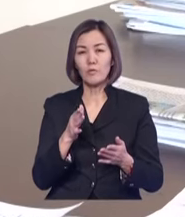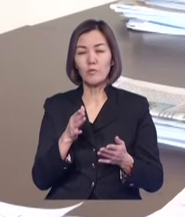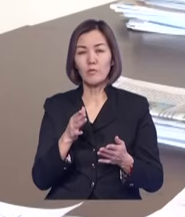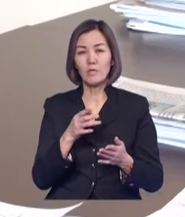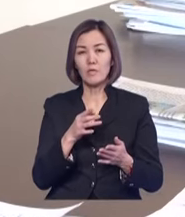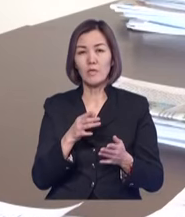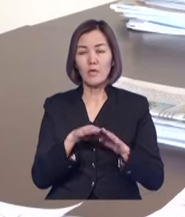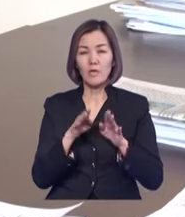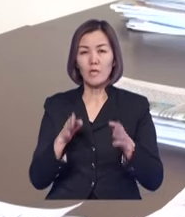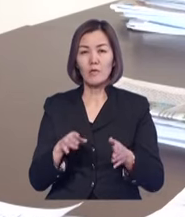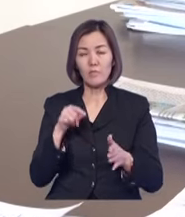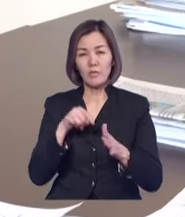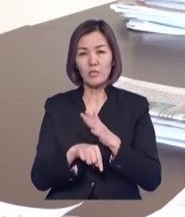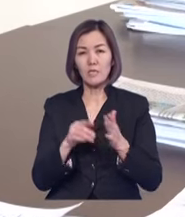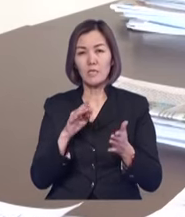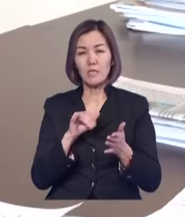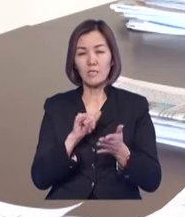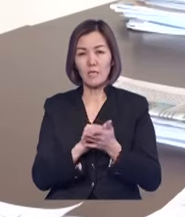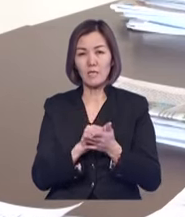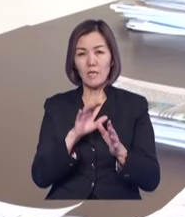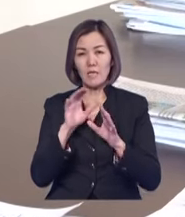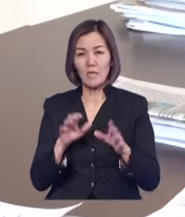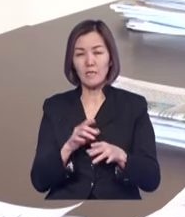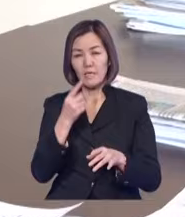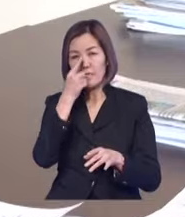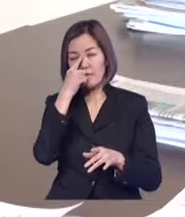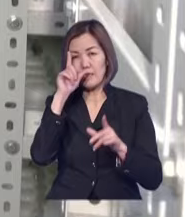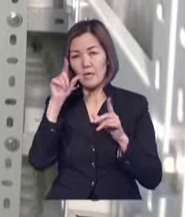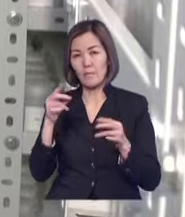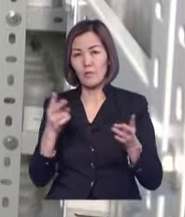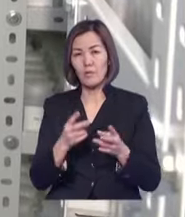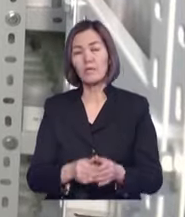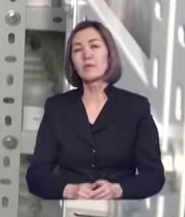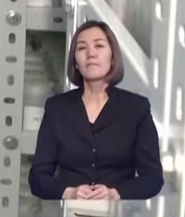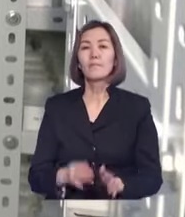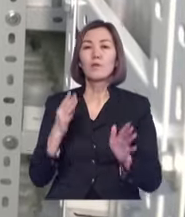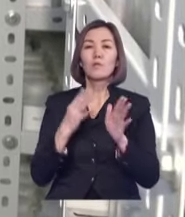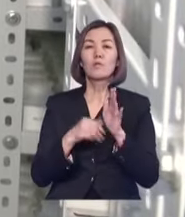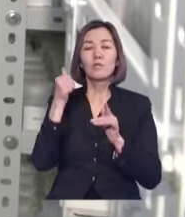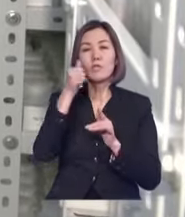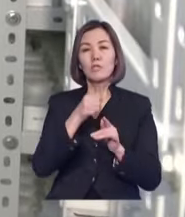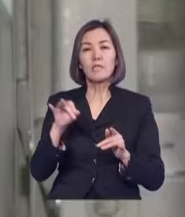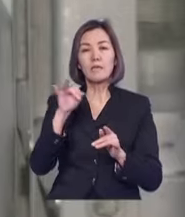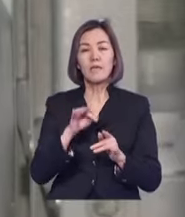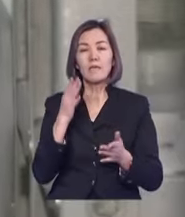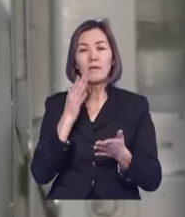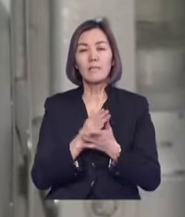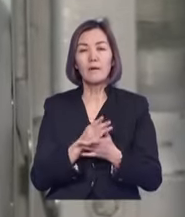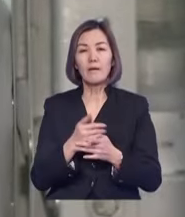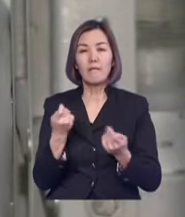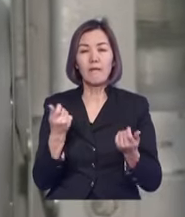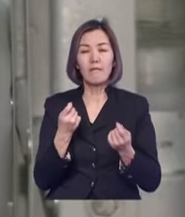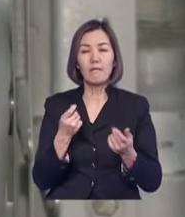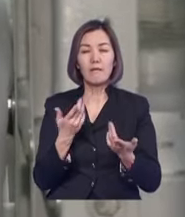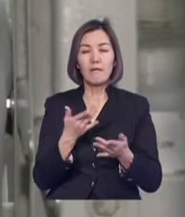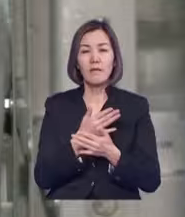біздің коробкамыз. Сосын Индияға апарамыз деп отырмыз. 90 жылдық тарихы бар ғылыми институтта дәнді дақылдардың